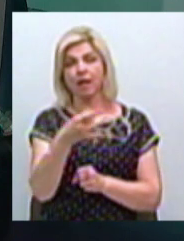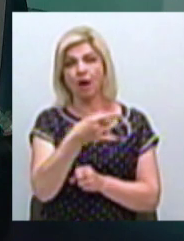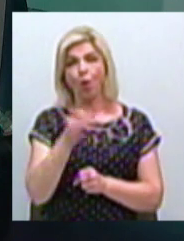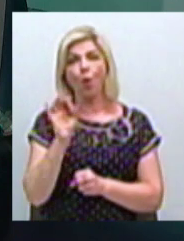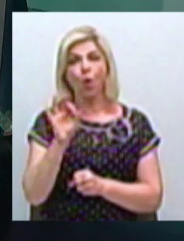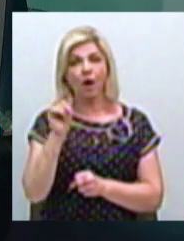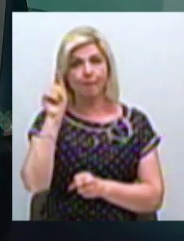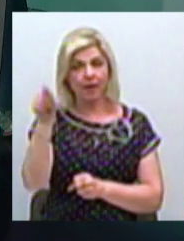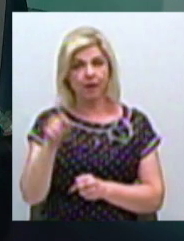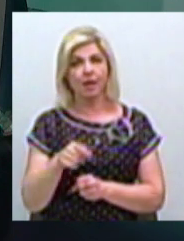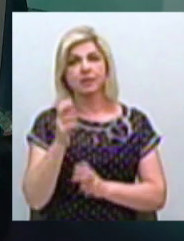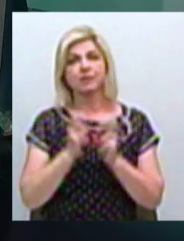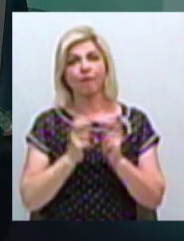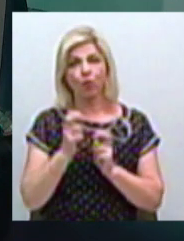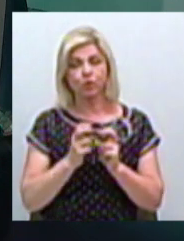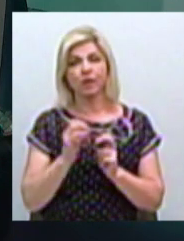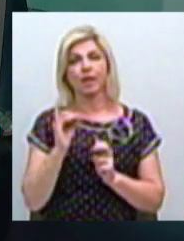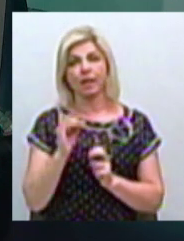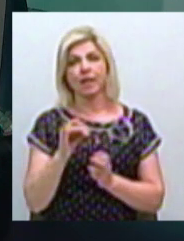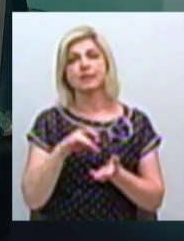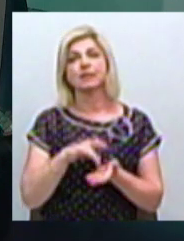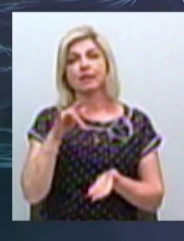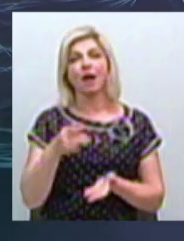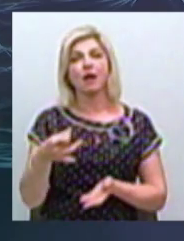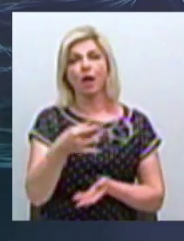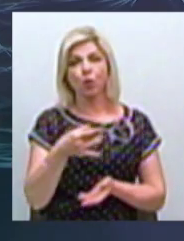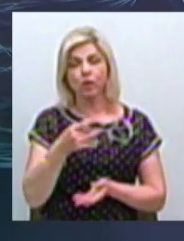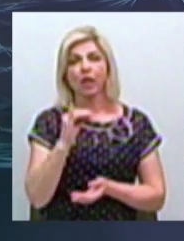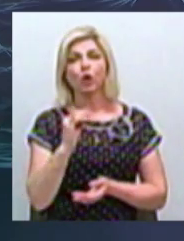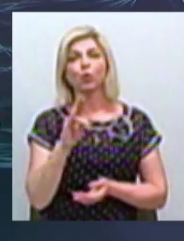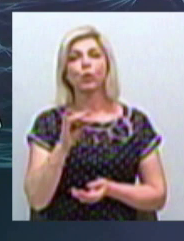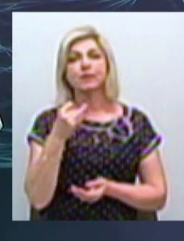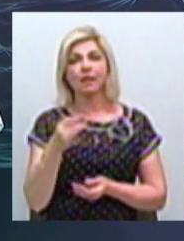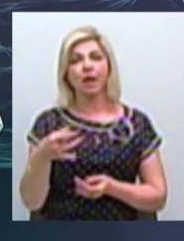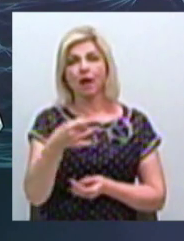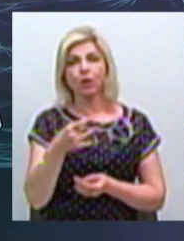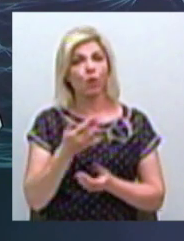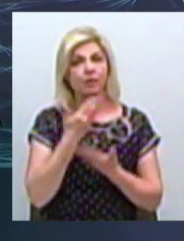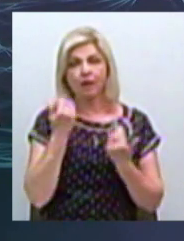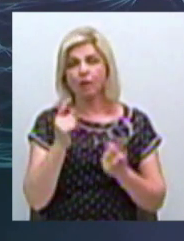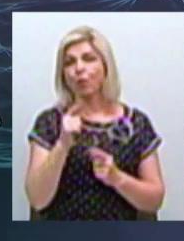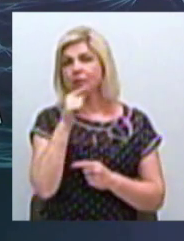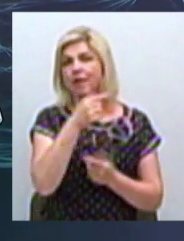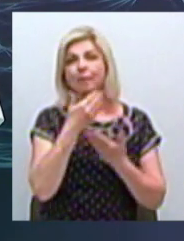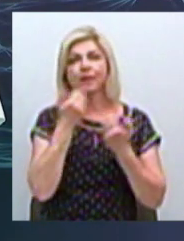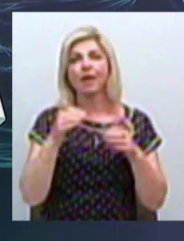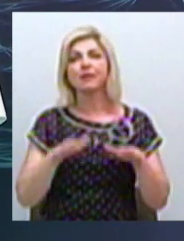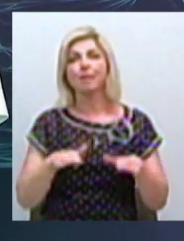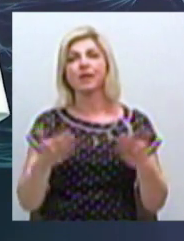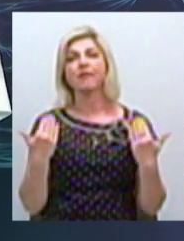Корабельному, в Заводском и в Центральном районах. В Ингульском районе не создано, потому что там нет зоны відпочинку, им не